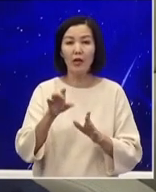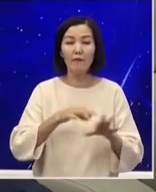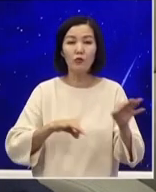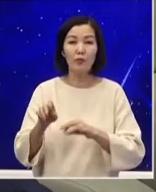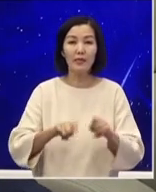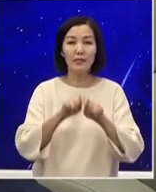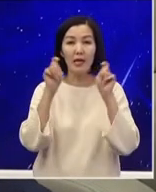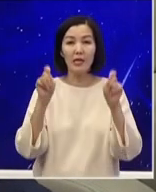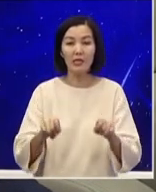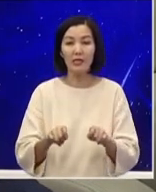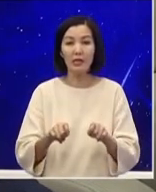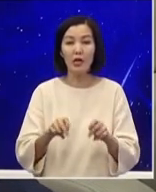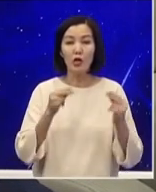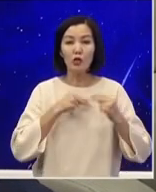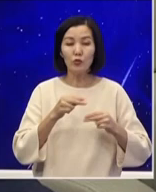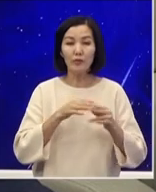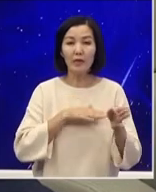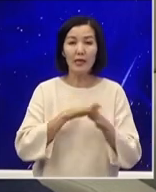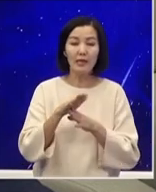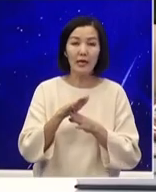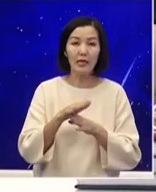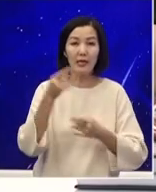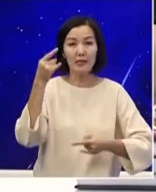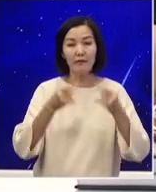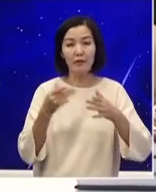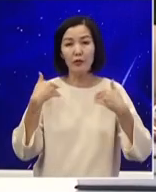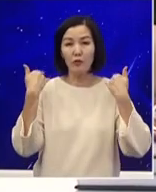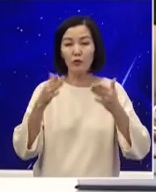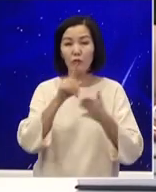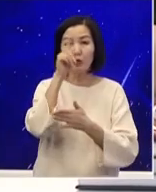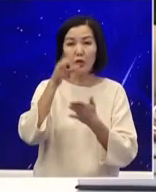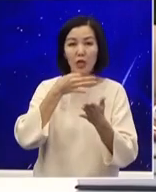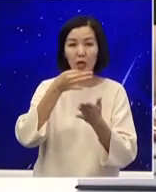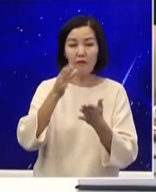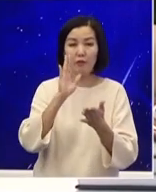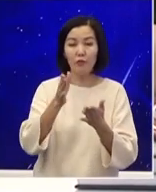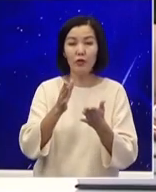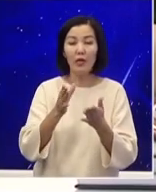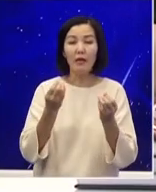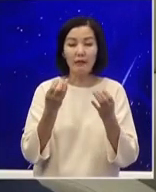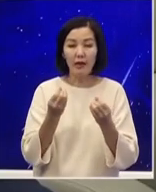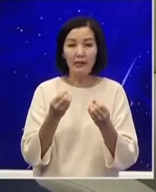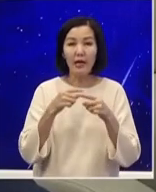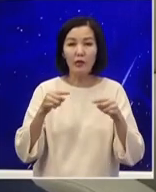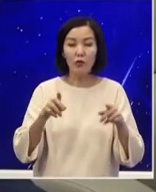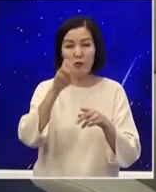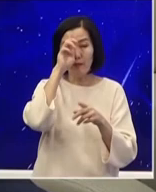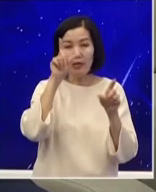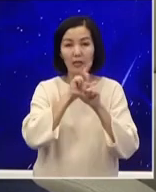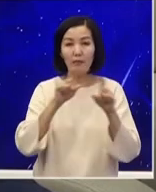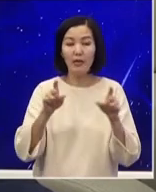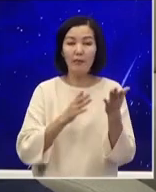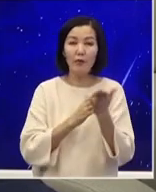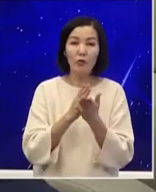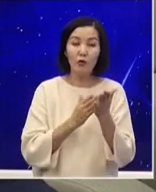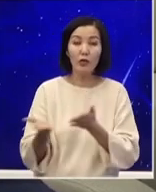арқылы біз халыққа өткізіп жатқан жұмыстарды тікелей эфирде жеткізіп, олардың сұрақтарына жауап береміз. Оған қоса түрлі мемлекеттік мекеме